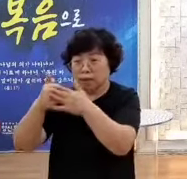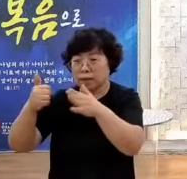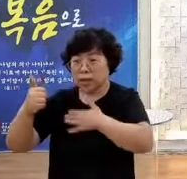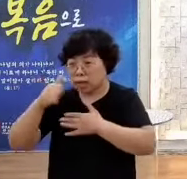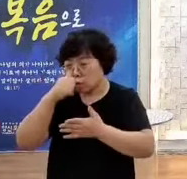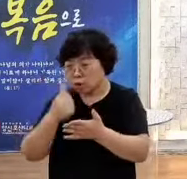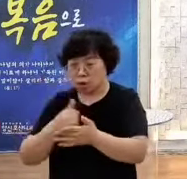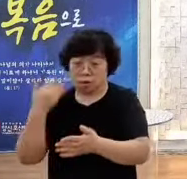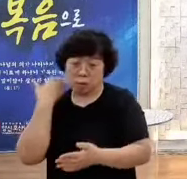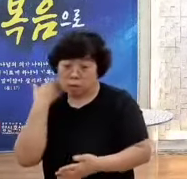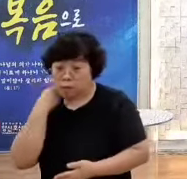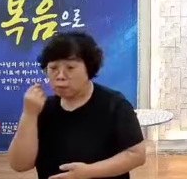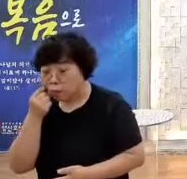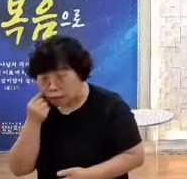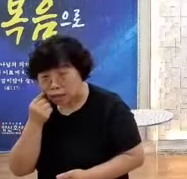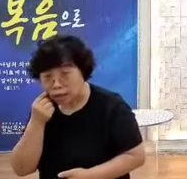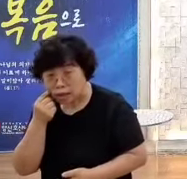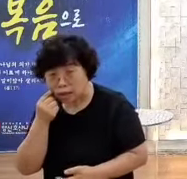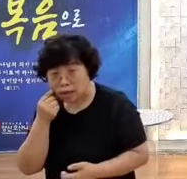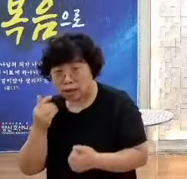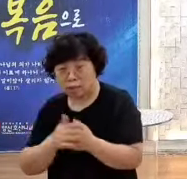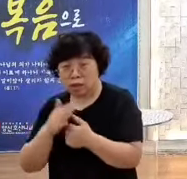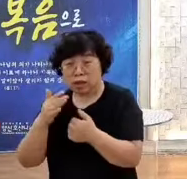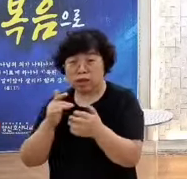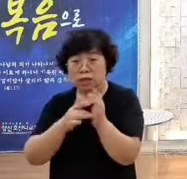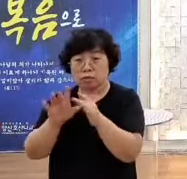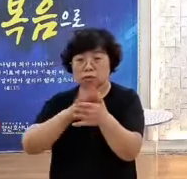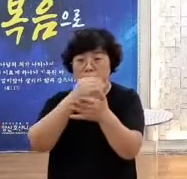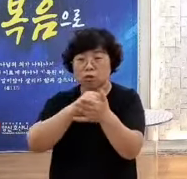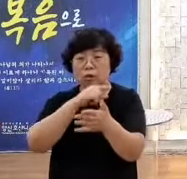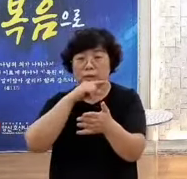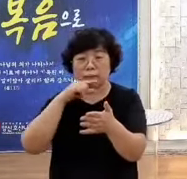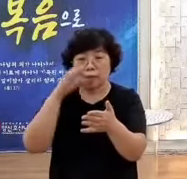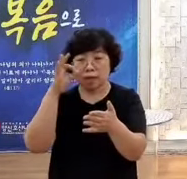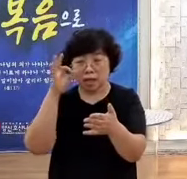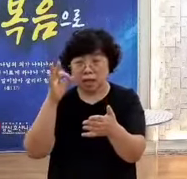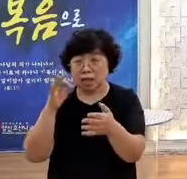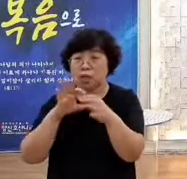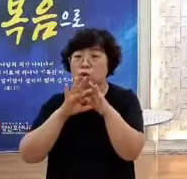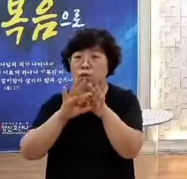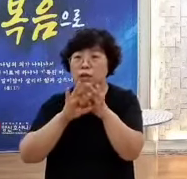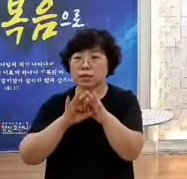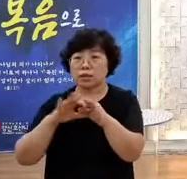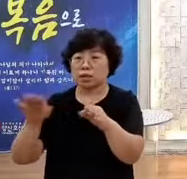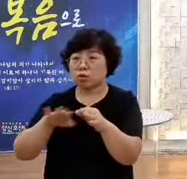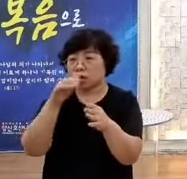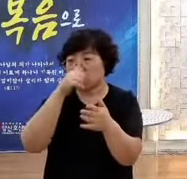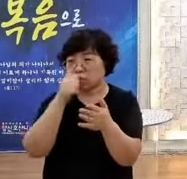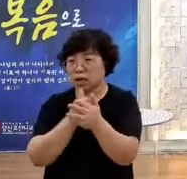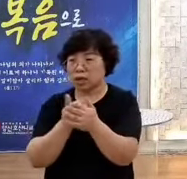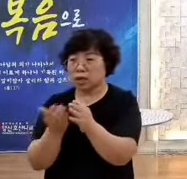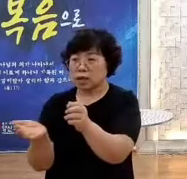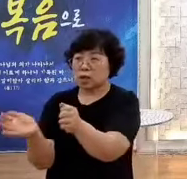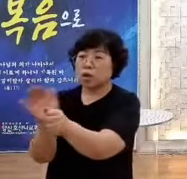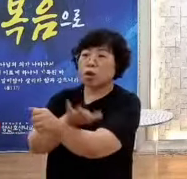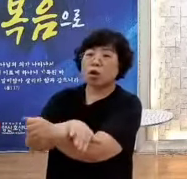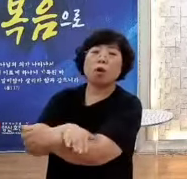복음입니다. 여러분, 예수님께서 언제 우리를 위해서 돌아가셨어요?